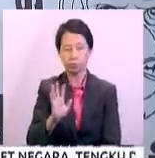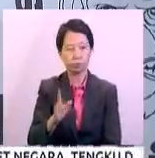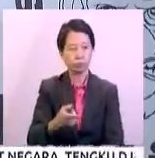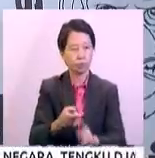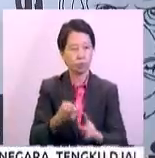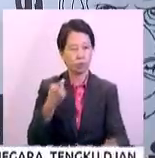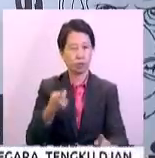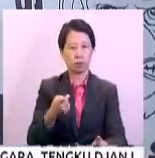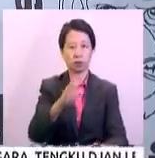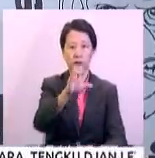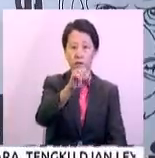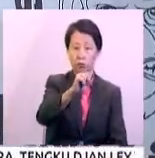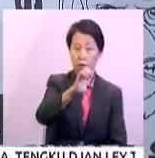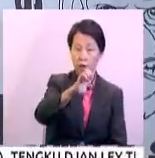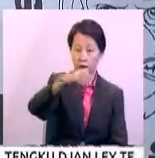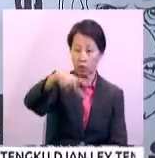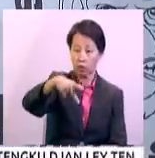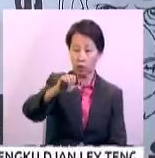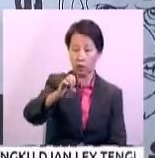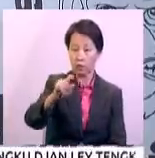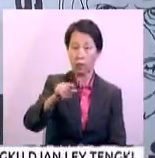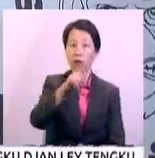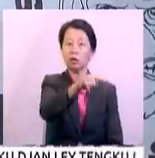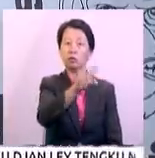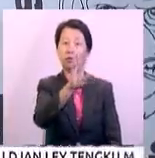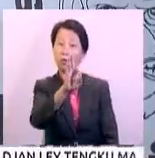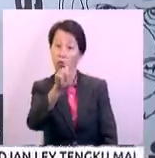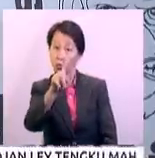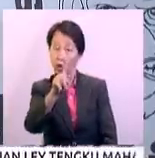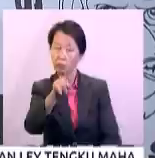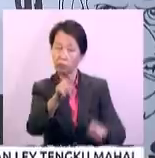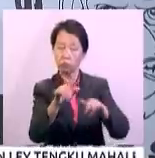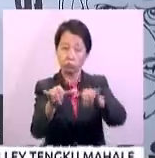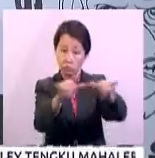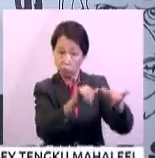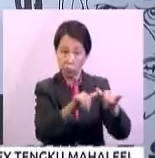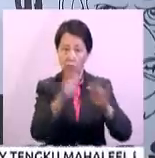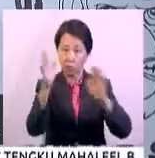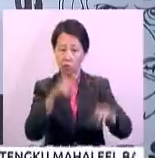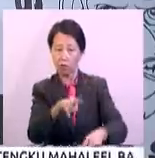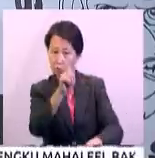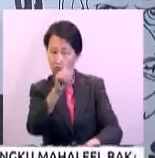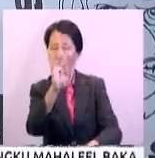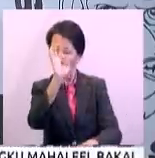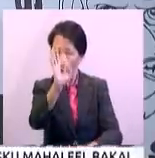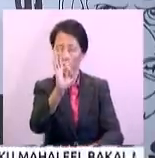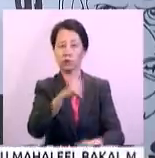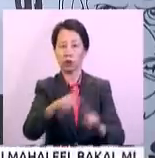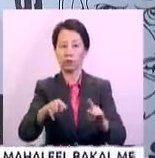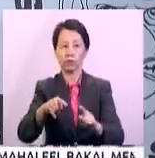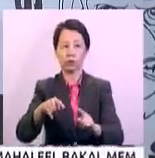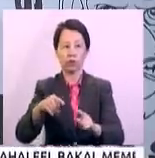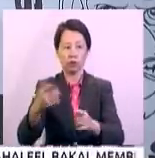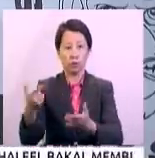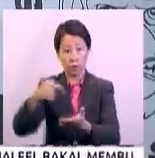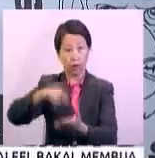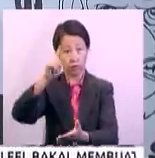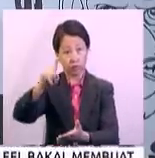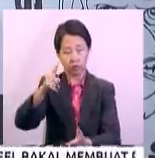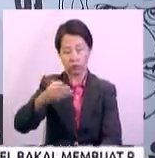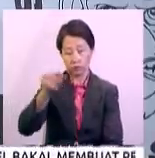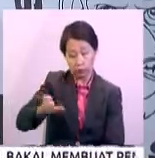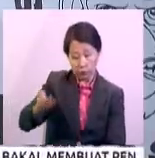segi Sepang. Sepang tu dah F1 standard. So kita ada satu di Malaysia memang dah bagus dah. Tapi keluarkan lagi